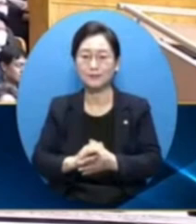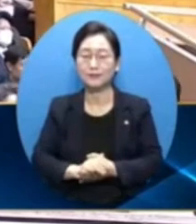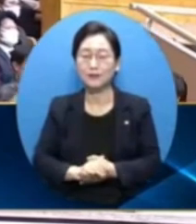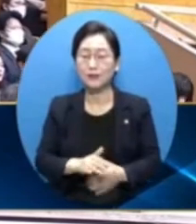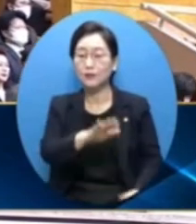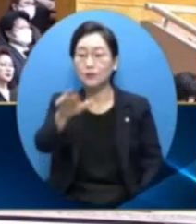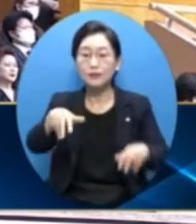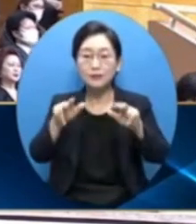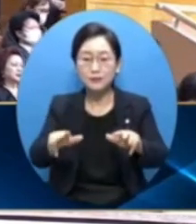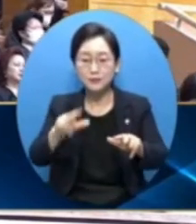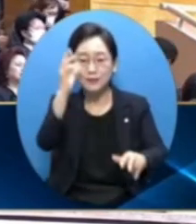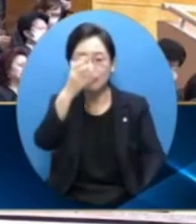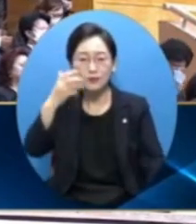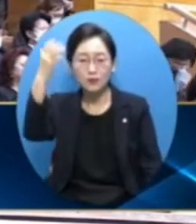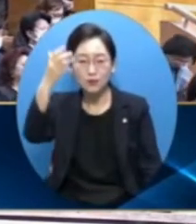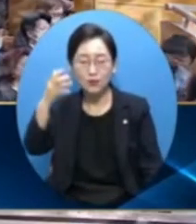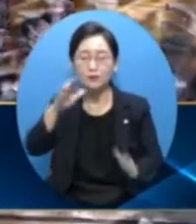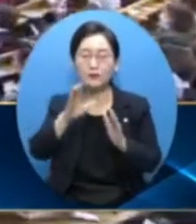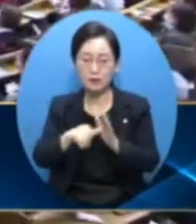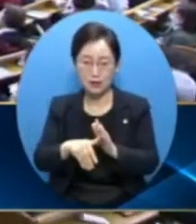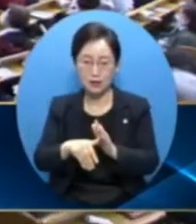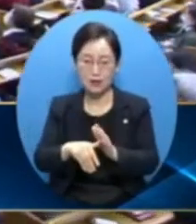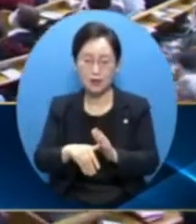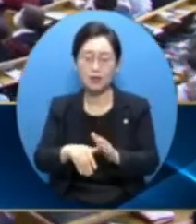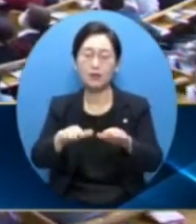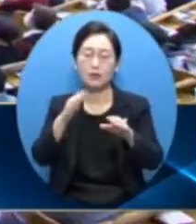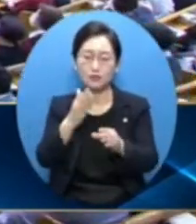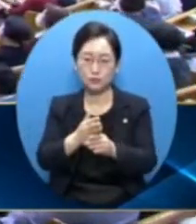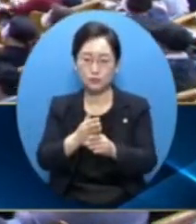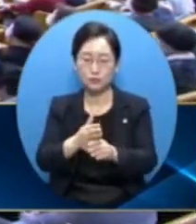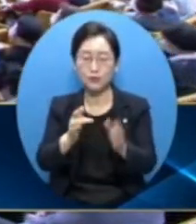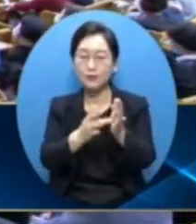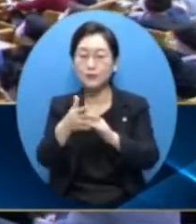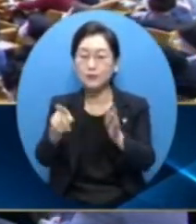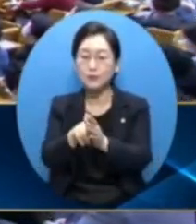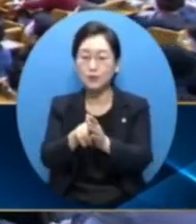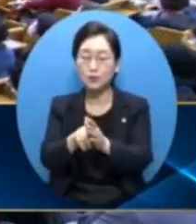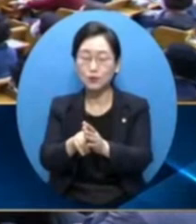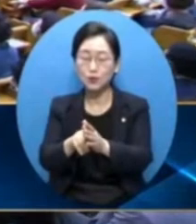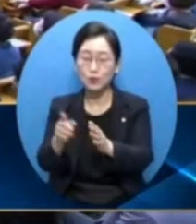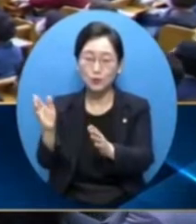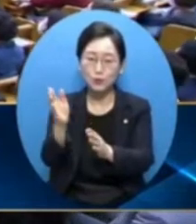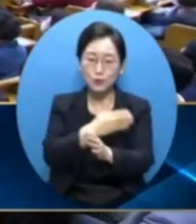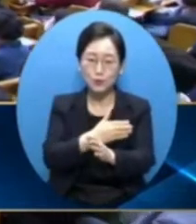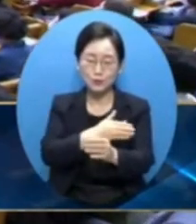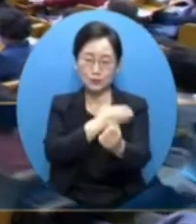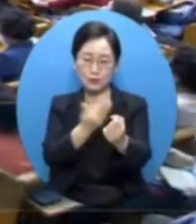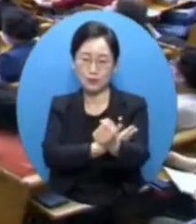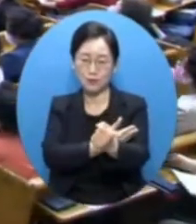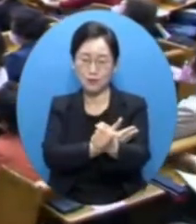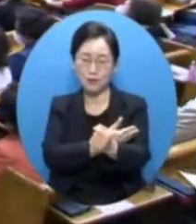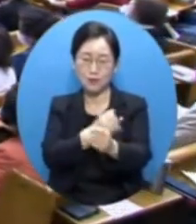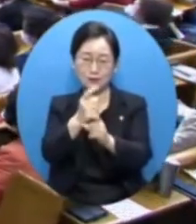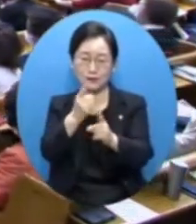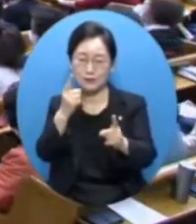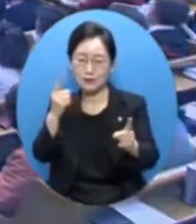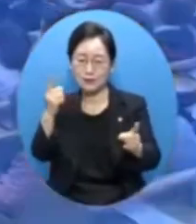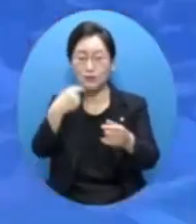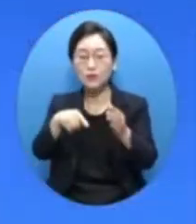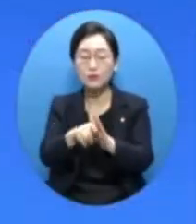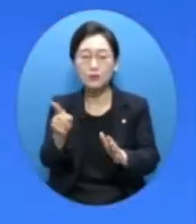우리는 지금 성령의 시대에 살고 있습니다. 예수 믿고 난 다음 능력 있는 신앙생활, 승리하는 신앙생활을 하기 위해서